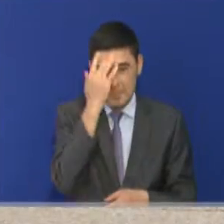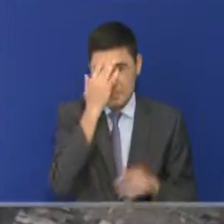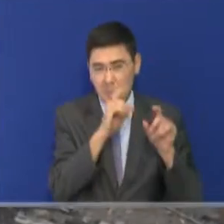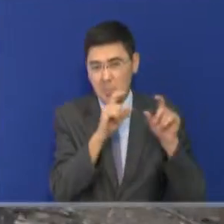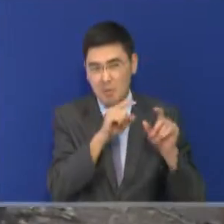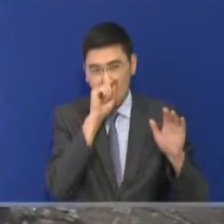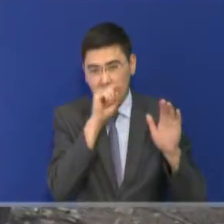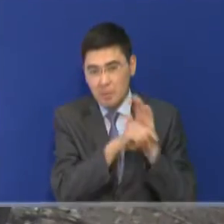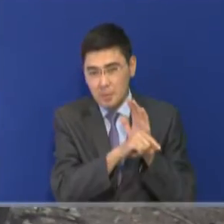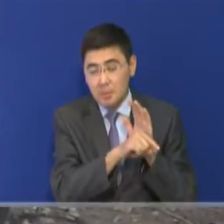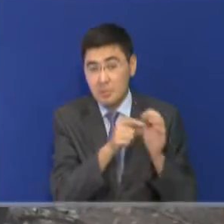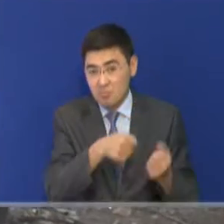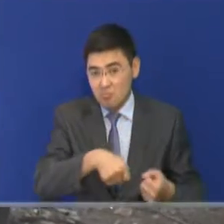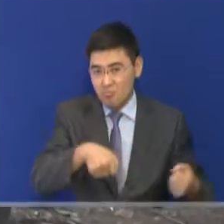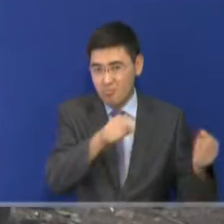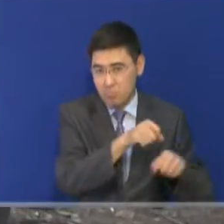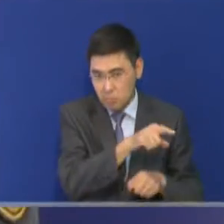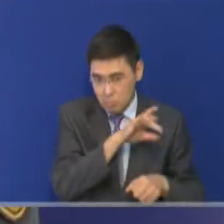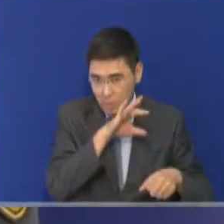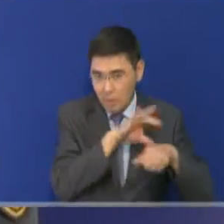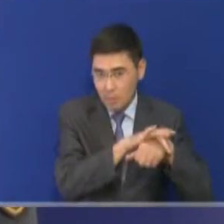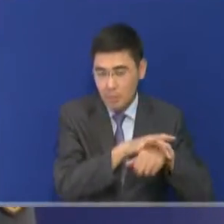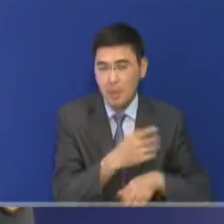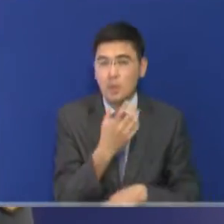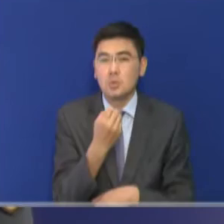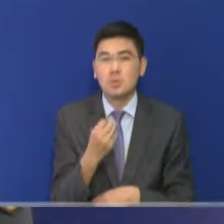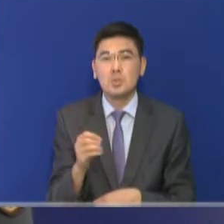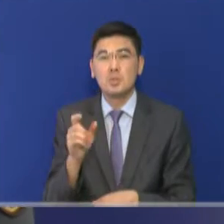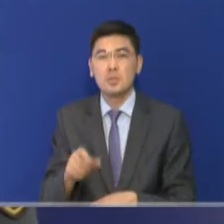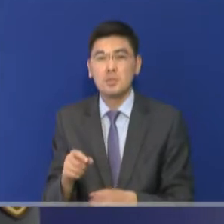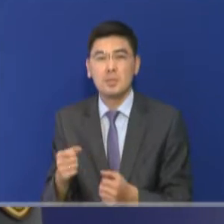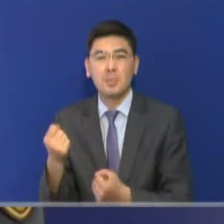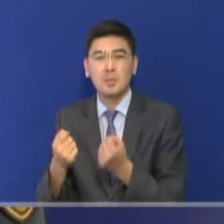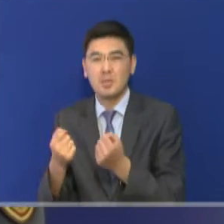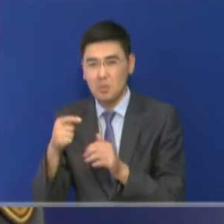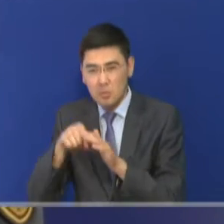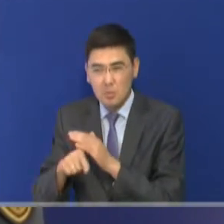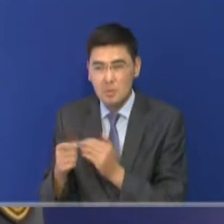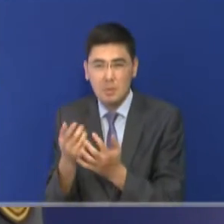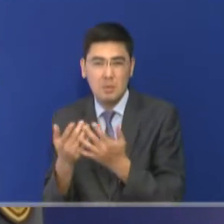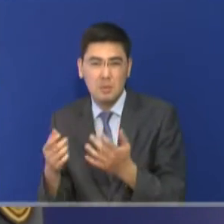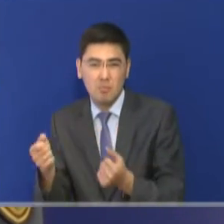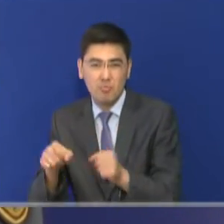и гражданин, занимавшийся автокражами. В период со 2 апреля по 10 мая